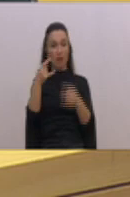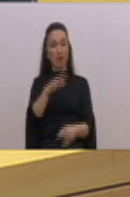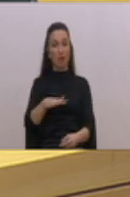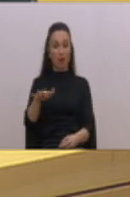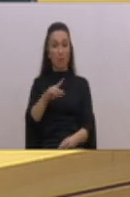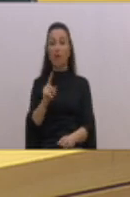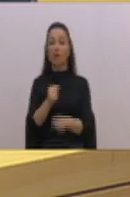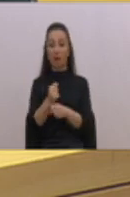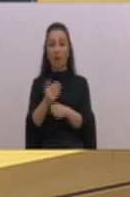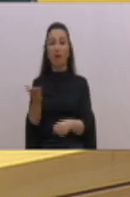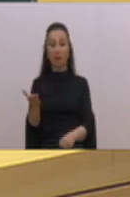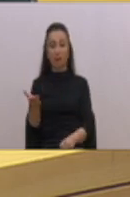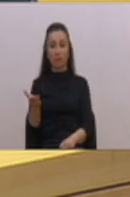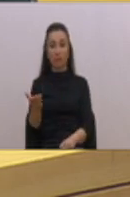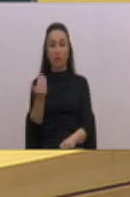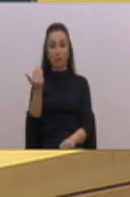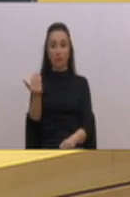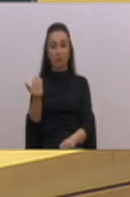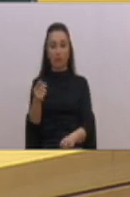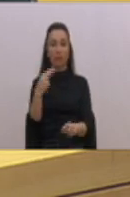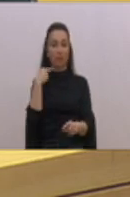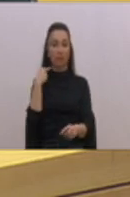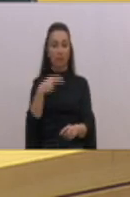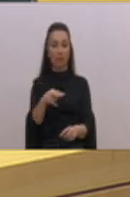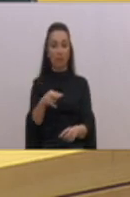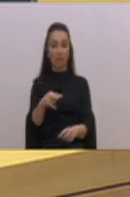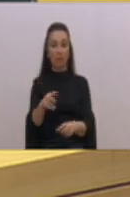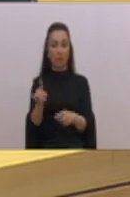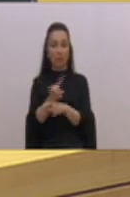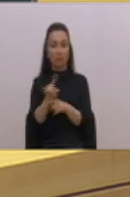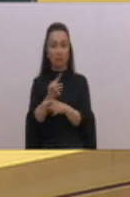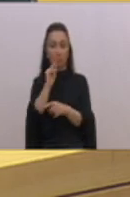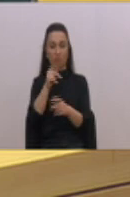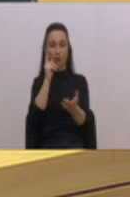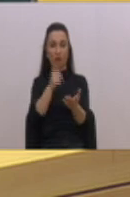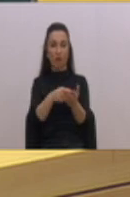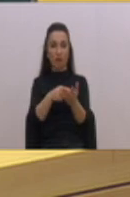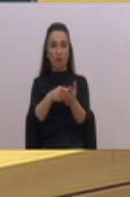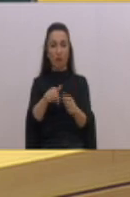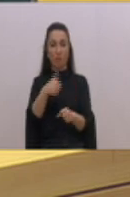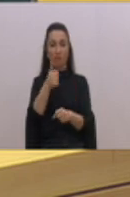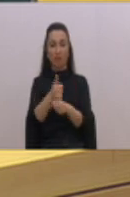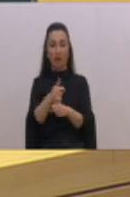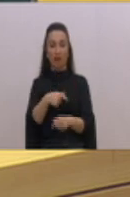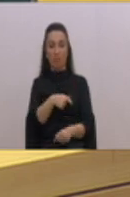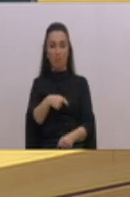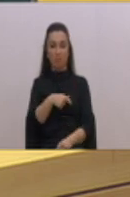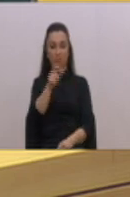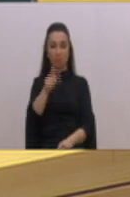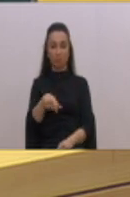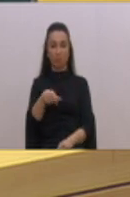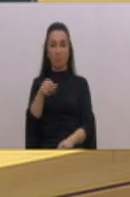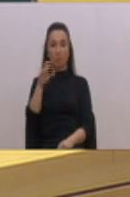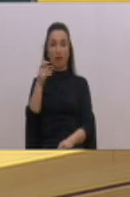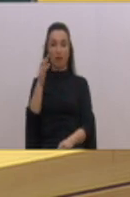რა გააკეთეთ თქვენ? თქვენ დააკავეთ აბსურდული ბრალდებით თავის მედია მენეჯერი ნიკა გვარამია